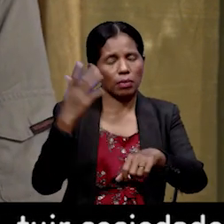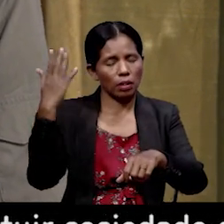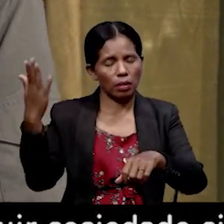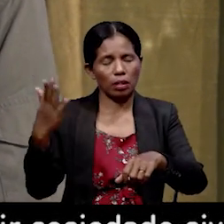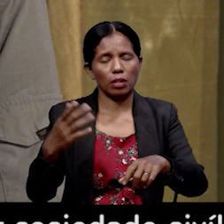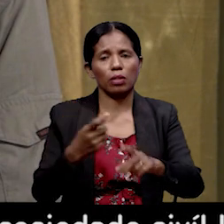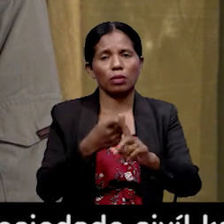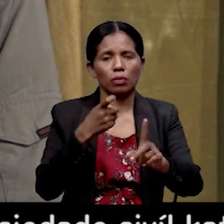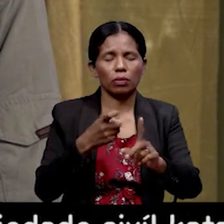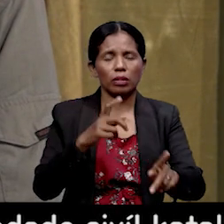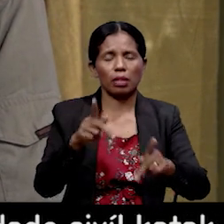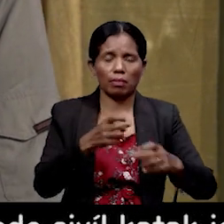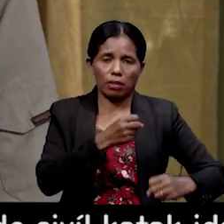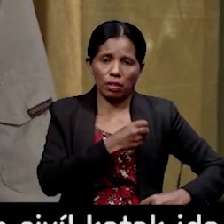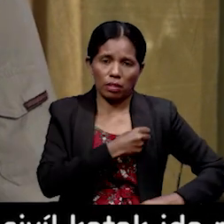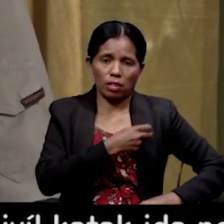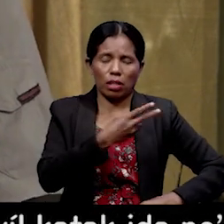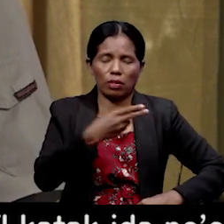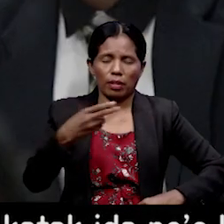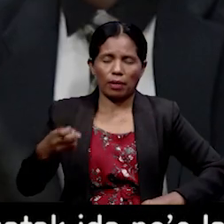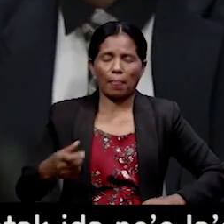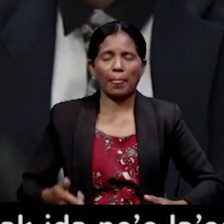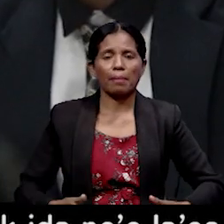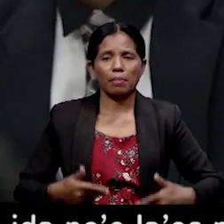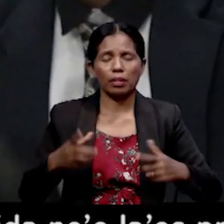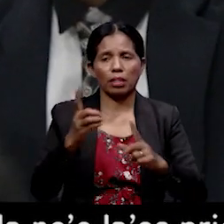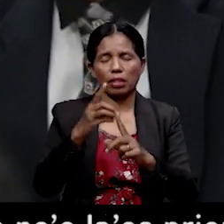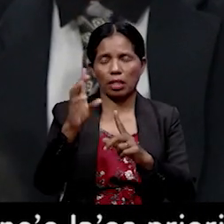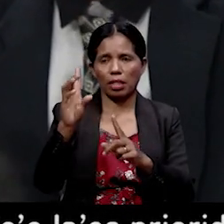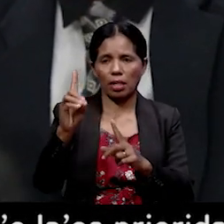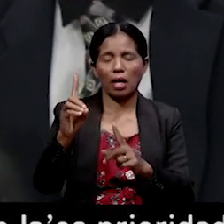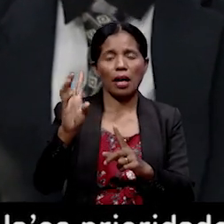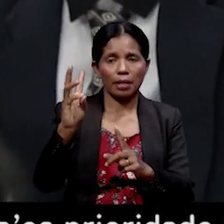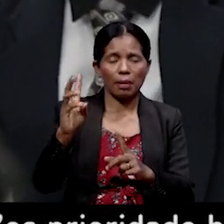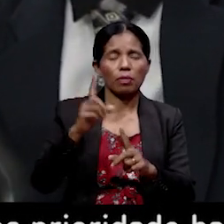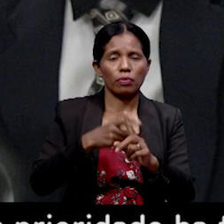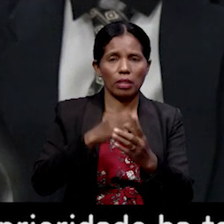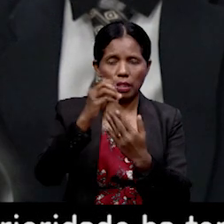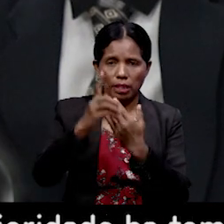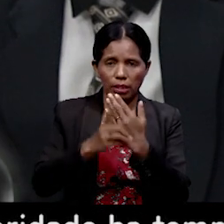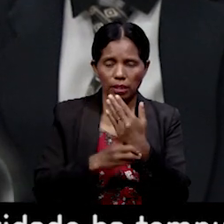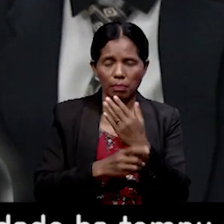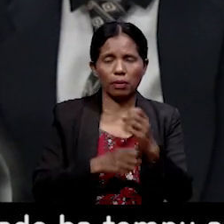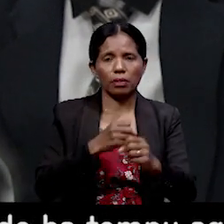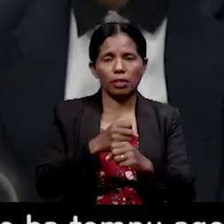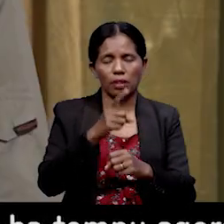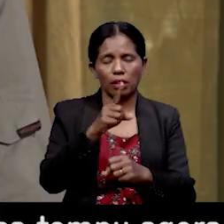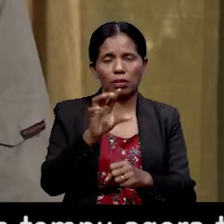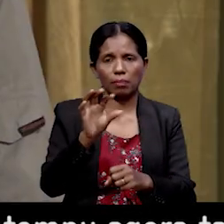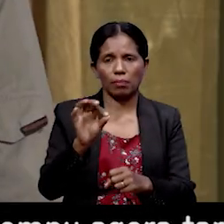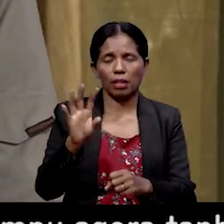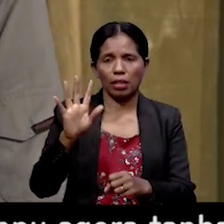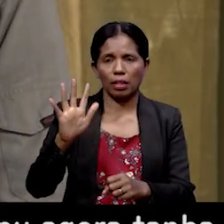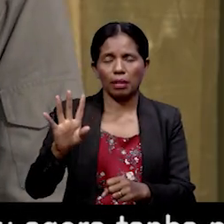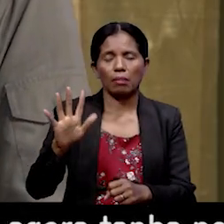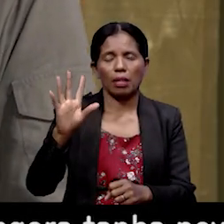komete husi tropas Indonesia matebia muris iha loron nem fula dezembro tinan riung ida atau sia limanulu racing hat iha